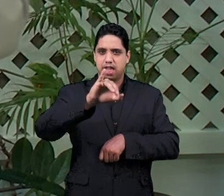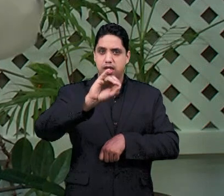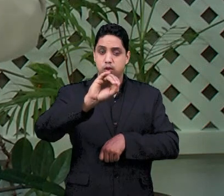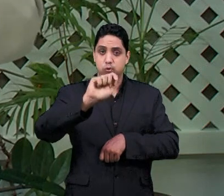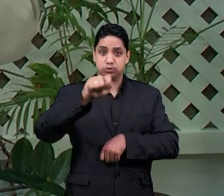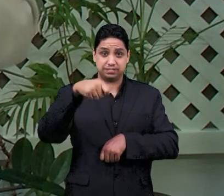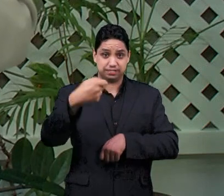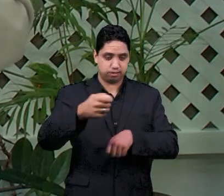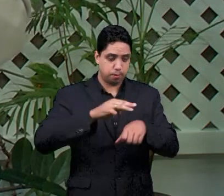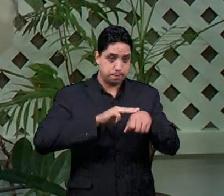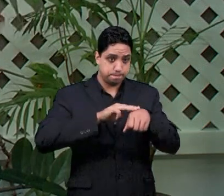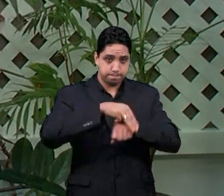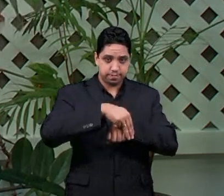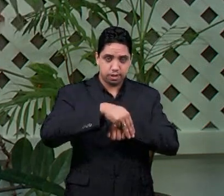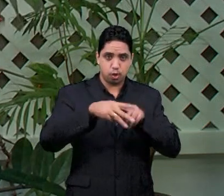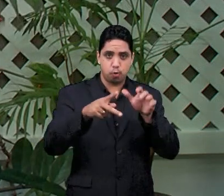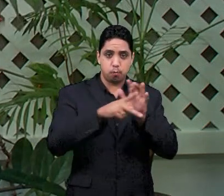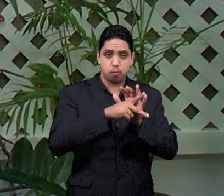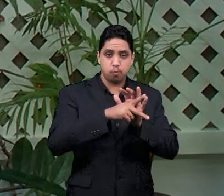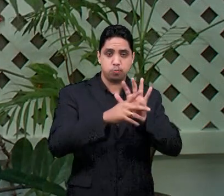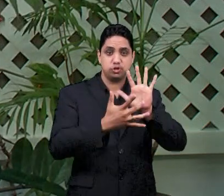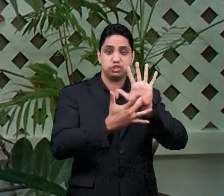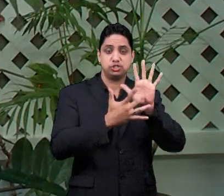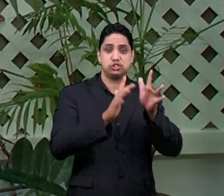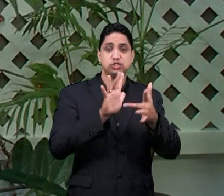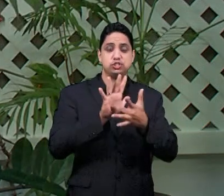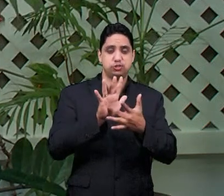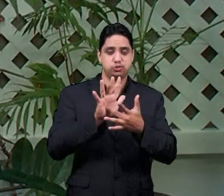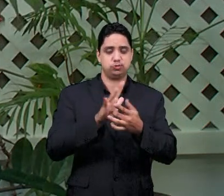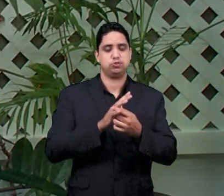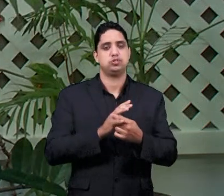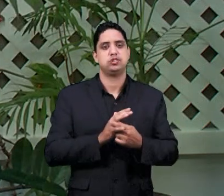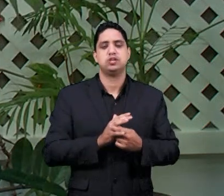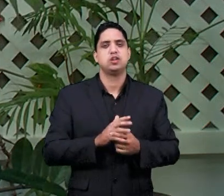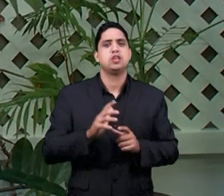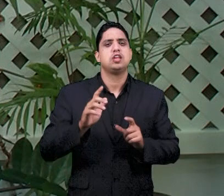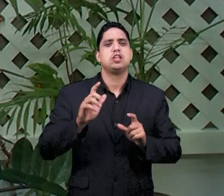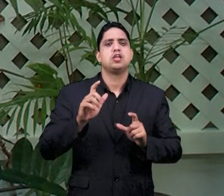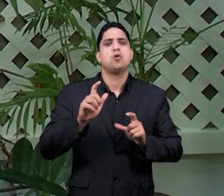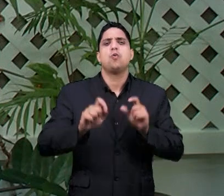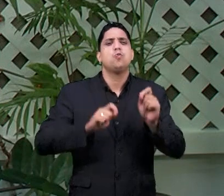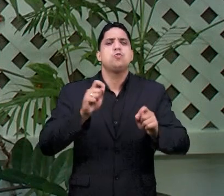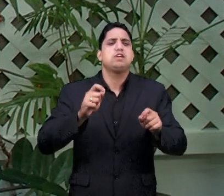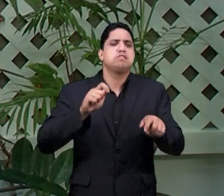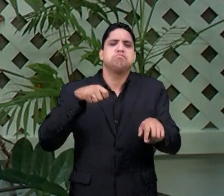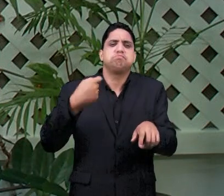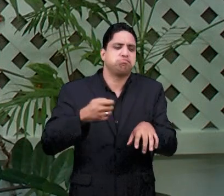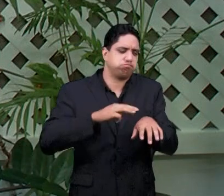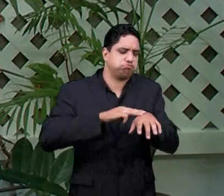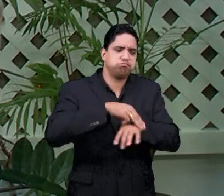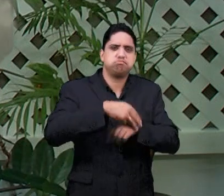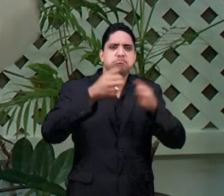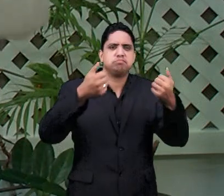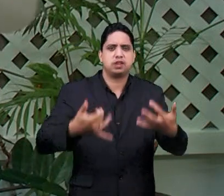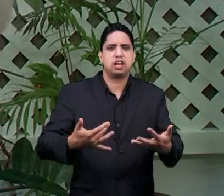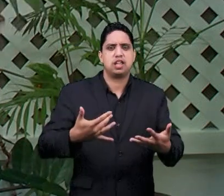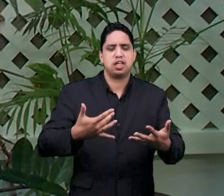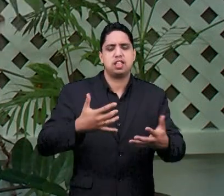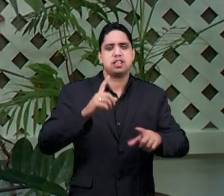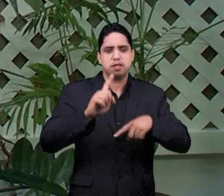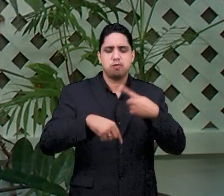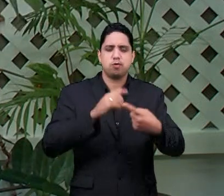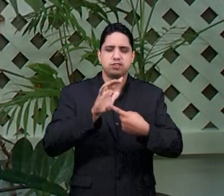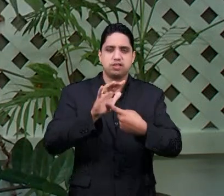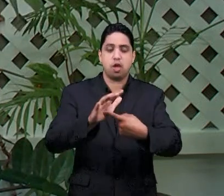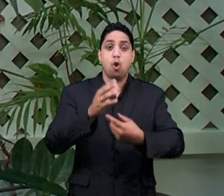Jésus, et nous allons voir quelques aspects qui sont importants. Donc, la manière comme le Seigneur Jésus